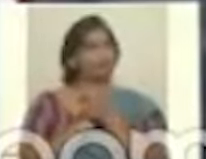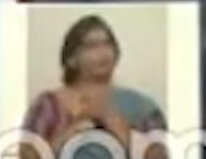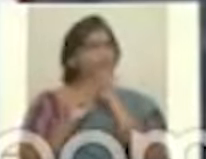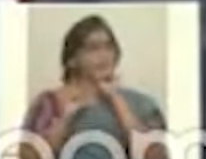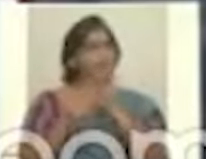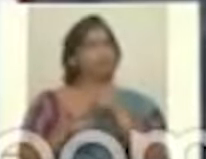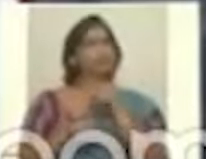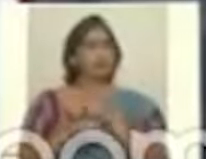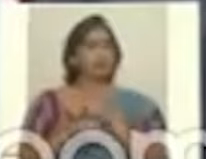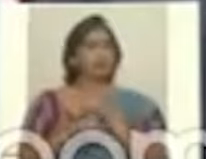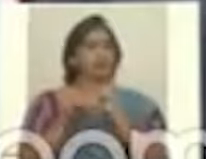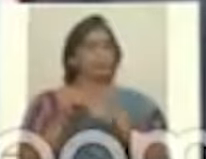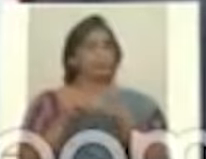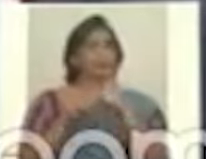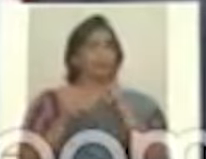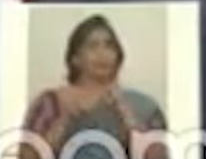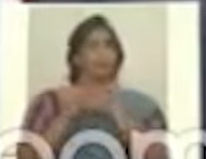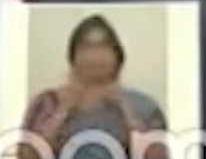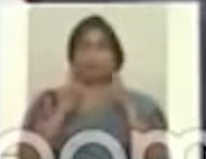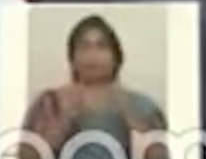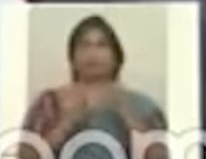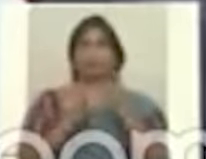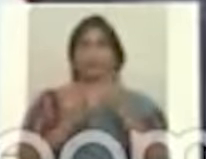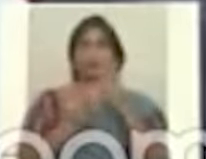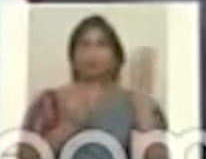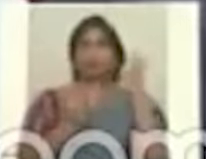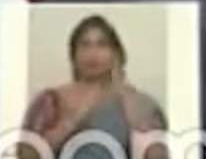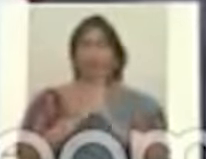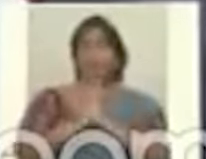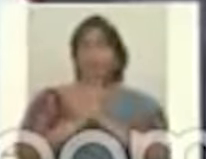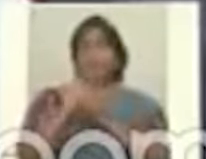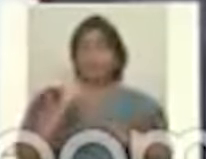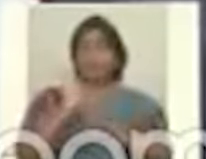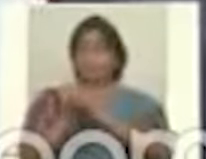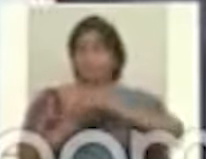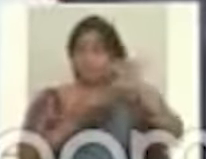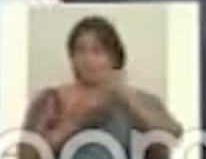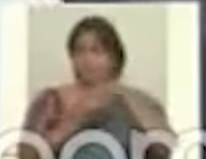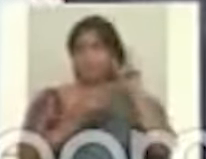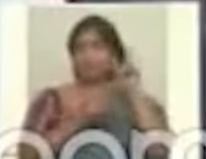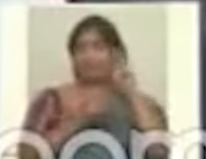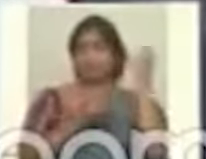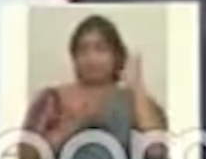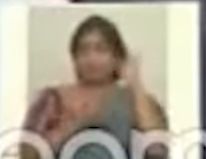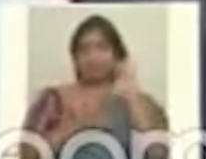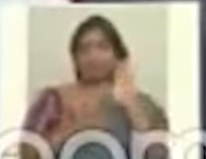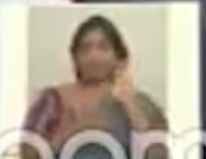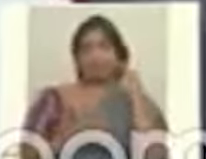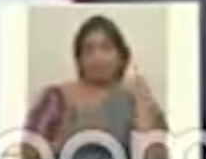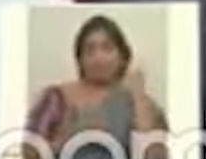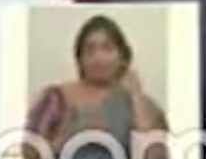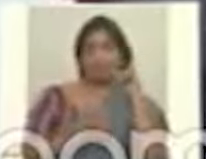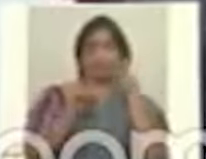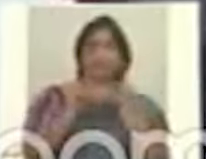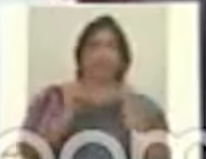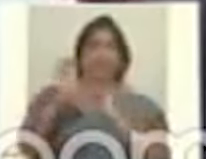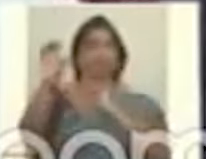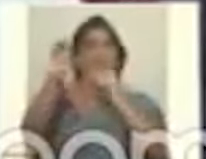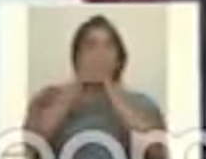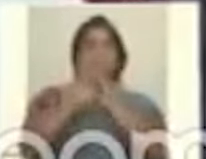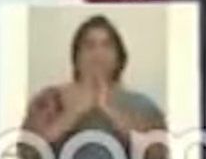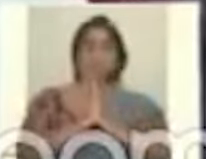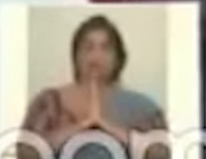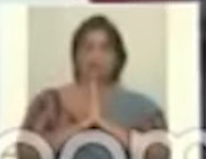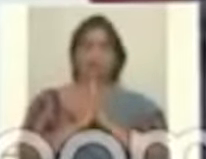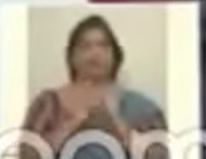ඒත් එක්කම යන ප්‍රශ්නයක් තමයි දැන් අර ගොඩක් වෙලාට හජ් වන්දනාව. මේ හජ් වන්දනාවට ඉතා ධනවත් පිරිසක් විතරයි සහභාගි වෙන්නේ.